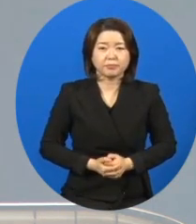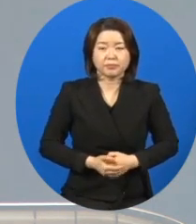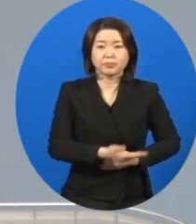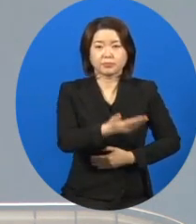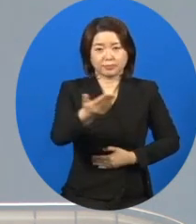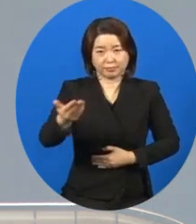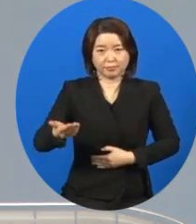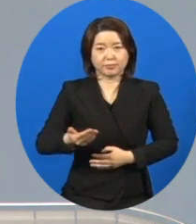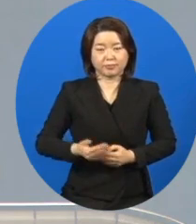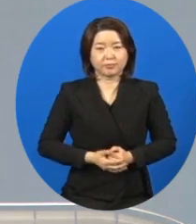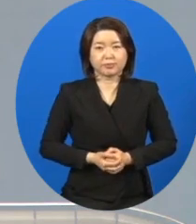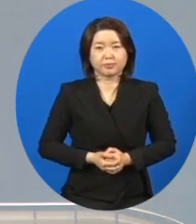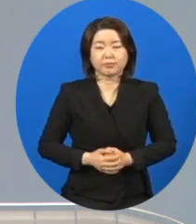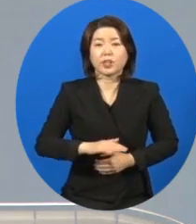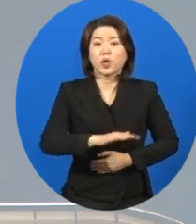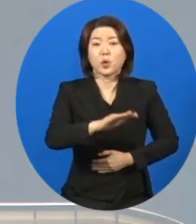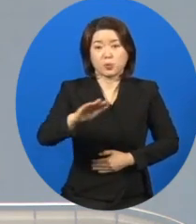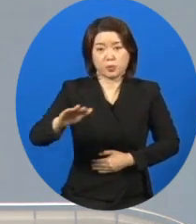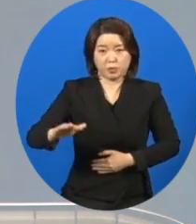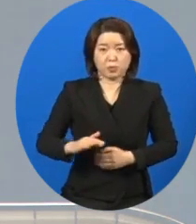여러분, 우리도